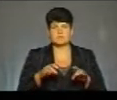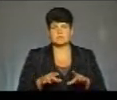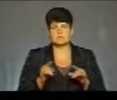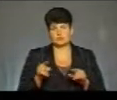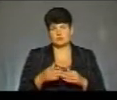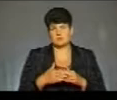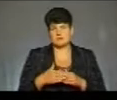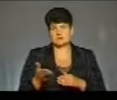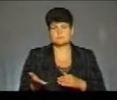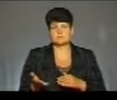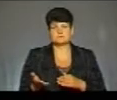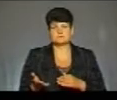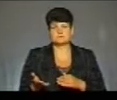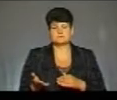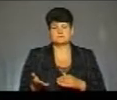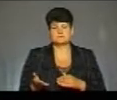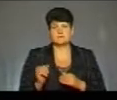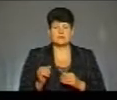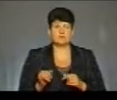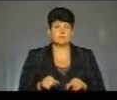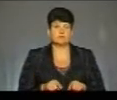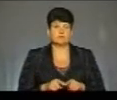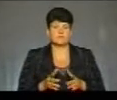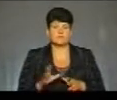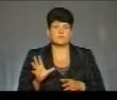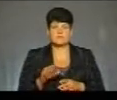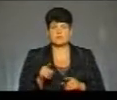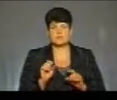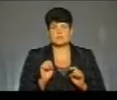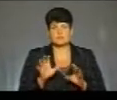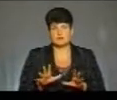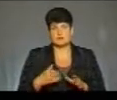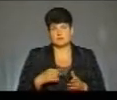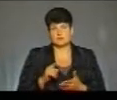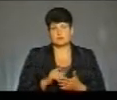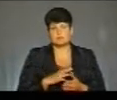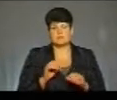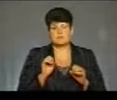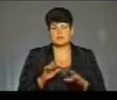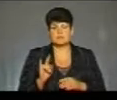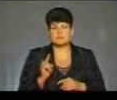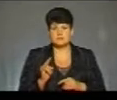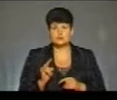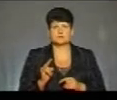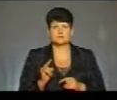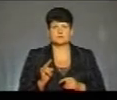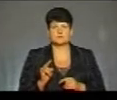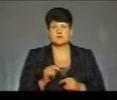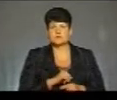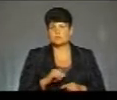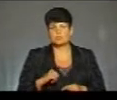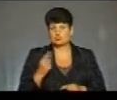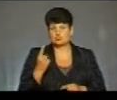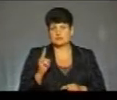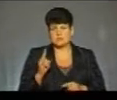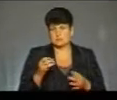саме ближче. Ну і так всі туди давали, і ми мусили дати свою дитину, бо за те, що саму одну дитину я